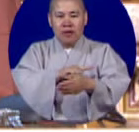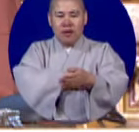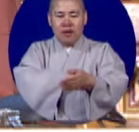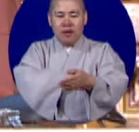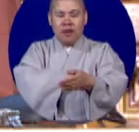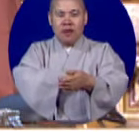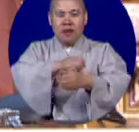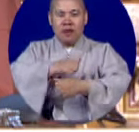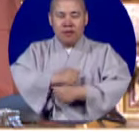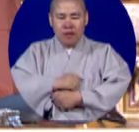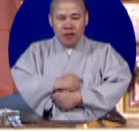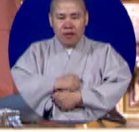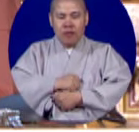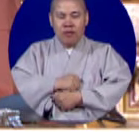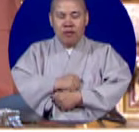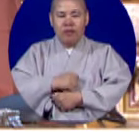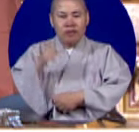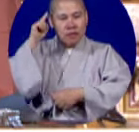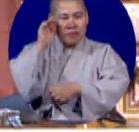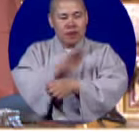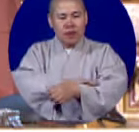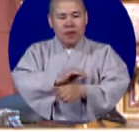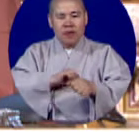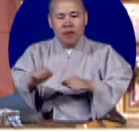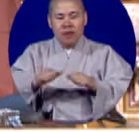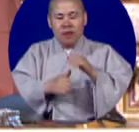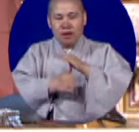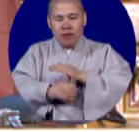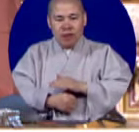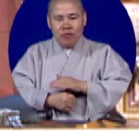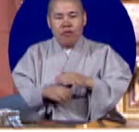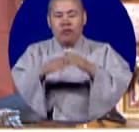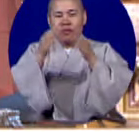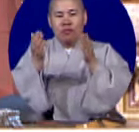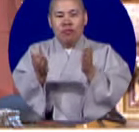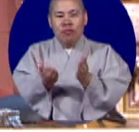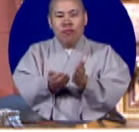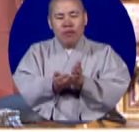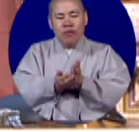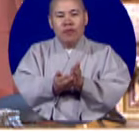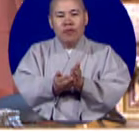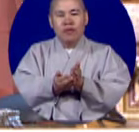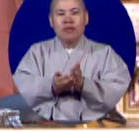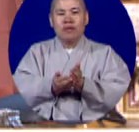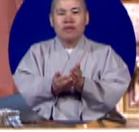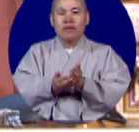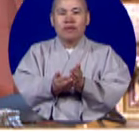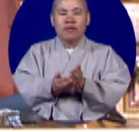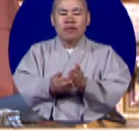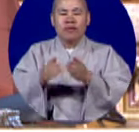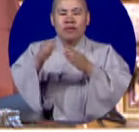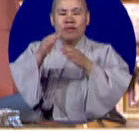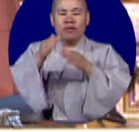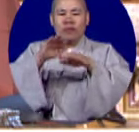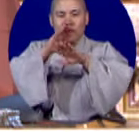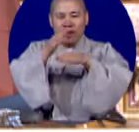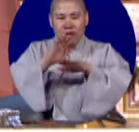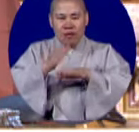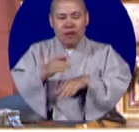계법을 지키는 것도 반야의 실천이고 인욕도 반야의 실천이 전부가 내용은 반야예요.